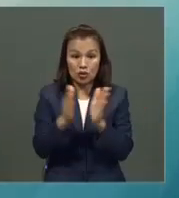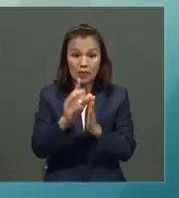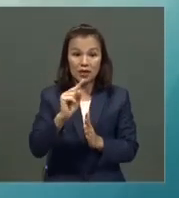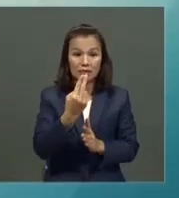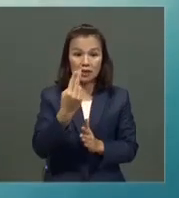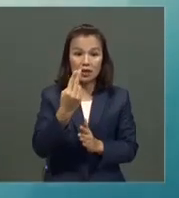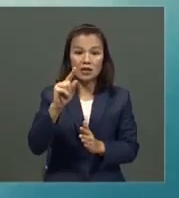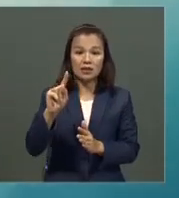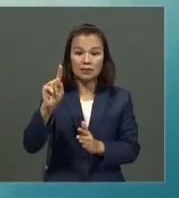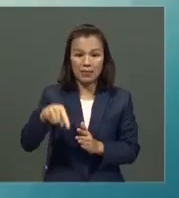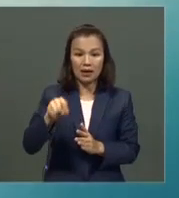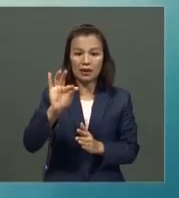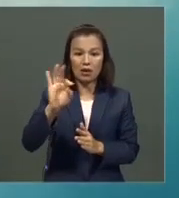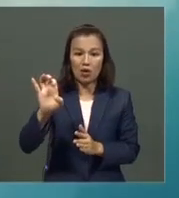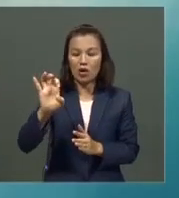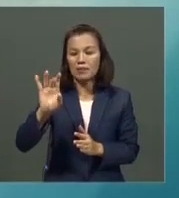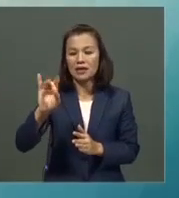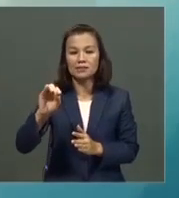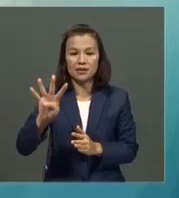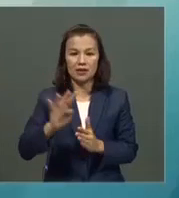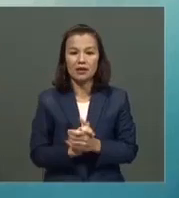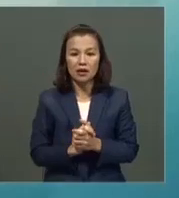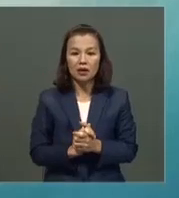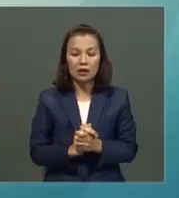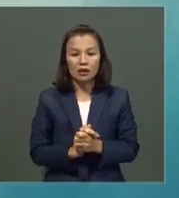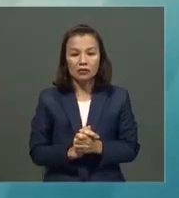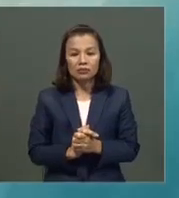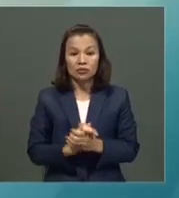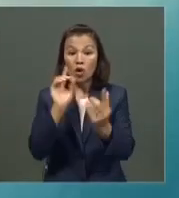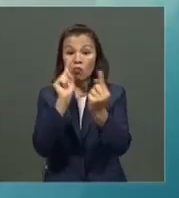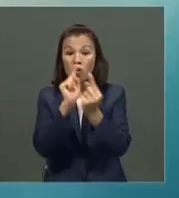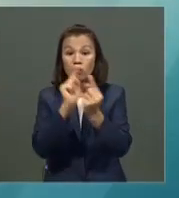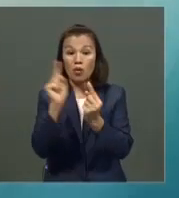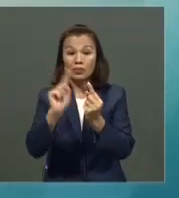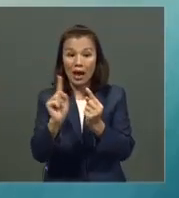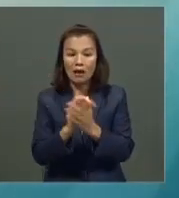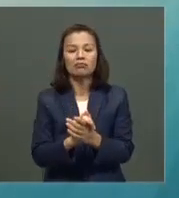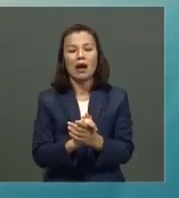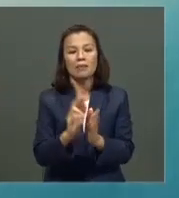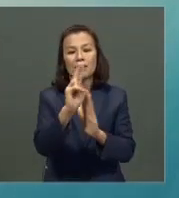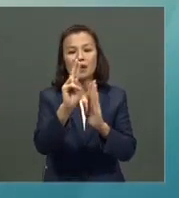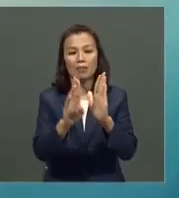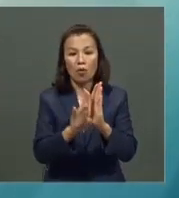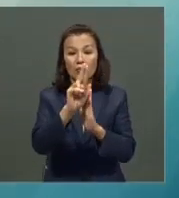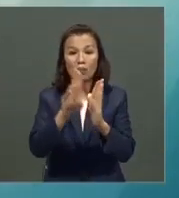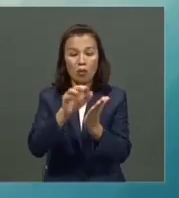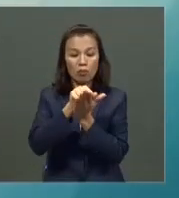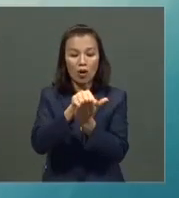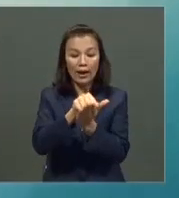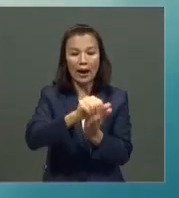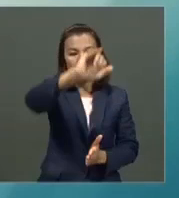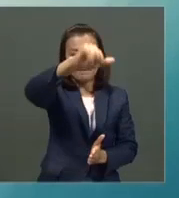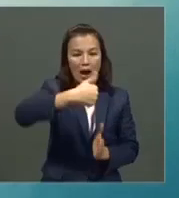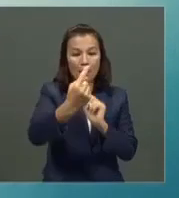11,984 รายค่ะและเช่นเคยนะคะในจำนวนนี้เป็นผู้ที่พบจากระบบเฝ้าระวังระบบบริการ22ร